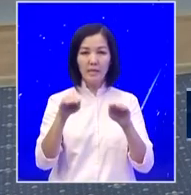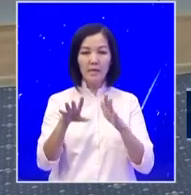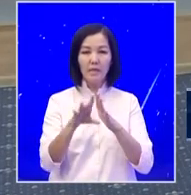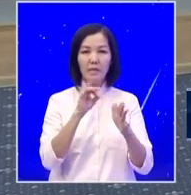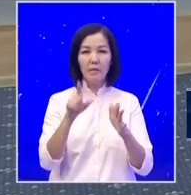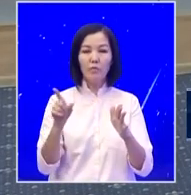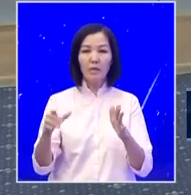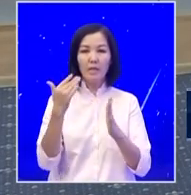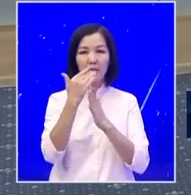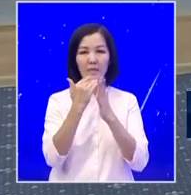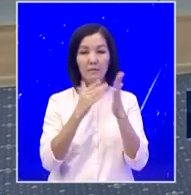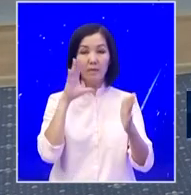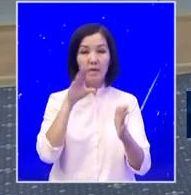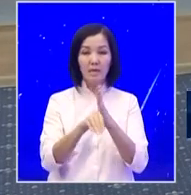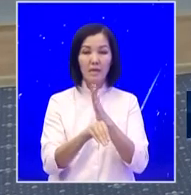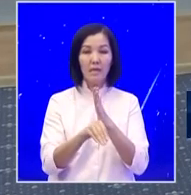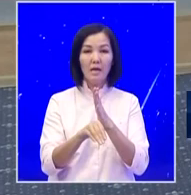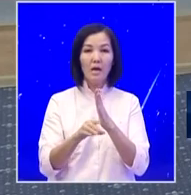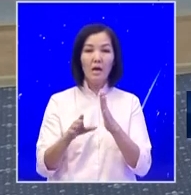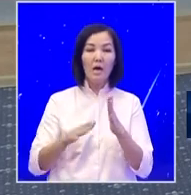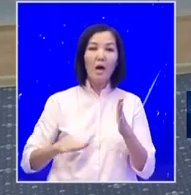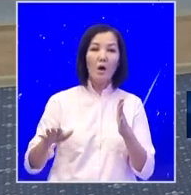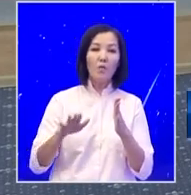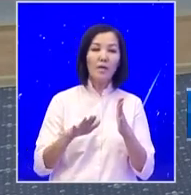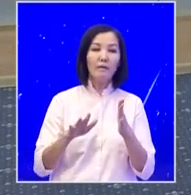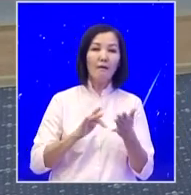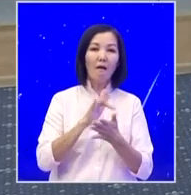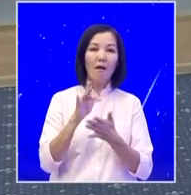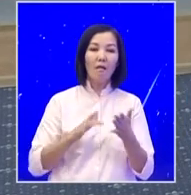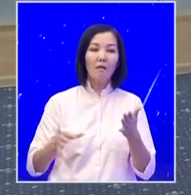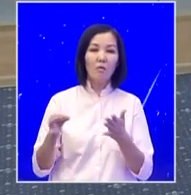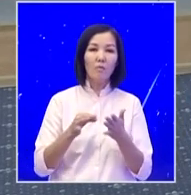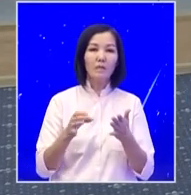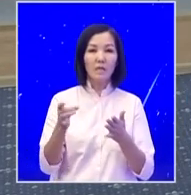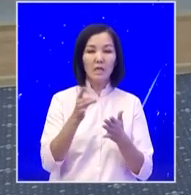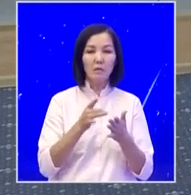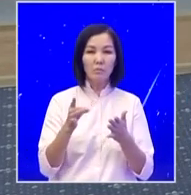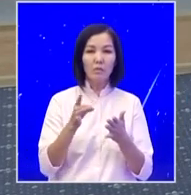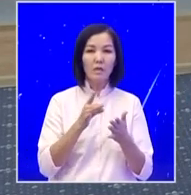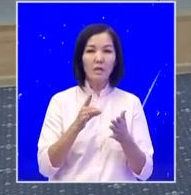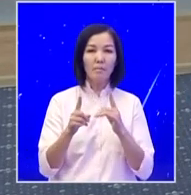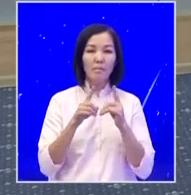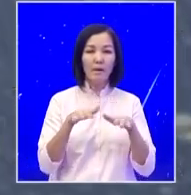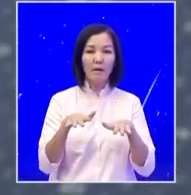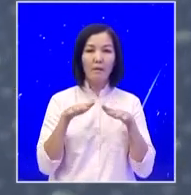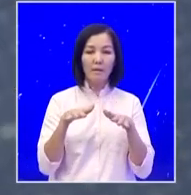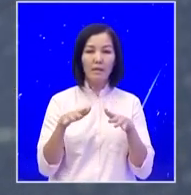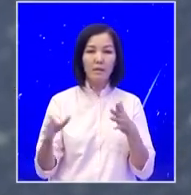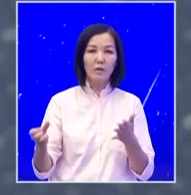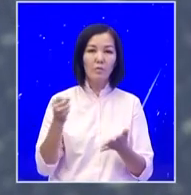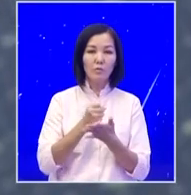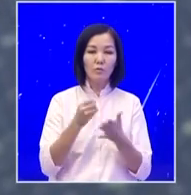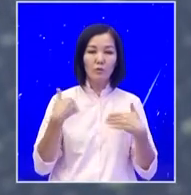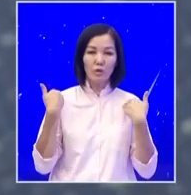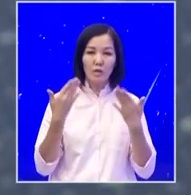депутаттыққа тізімге кіреді. Аудандық, қалалық, облыстық және Қазақстан Республикасының мәжілісі парламенттің депутаттығына. Сол үшін жүргізіп